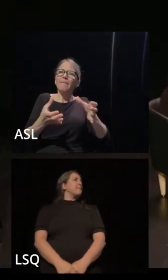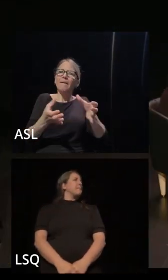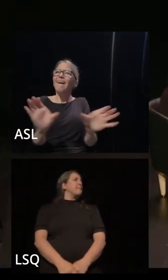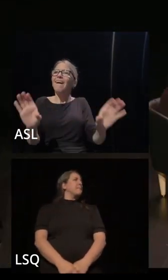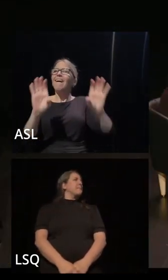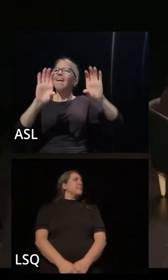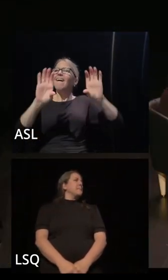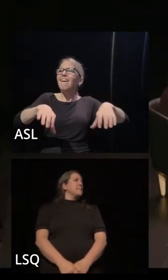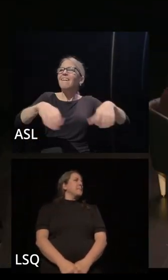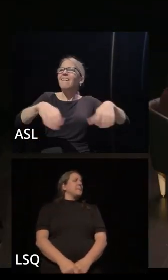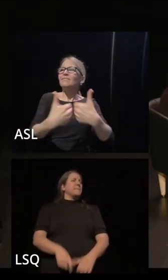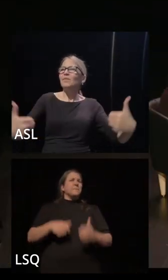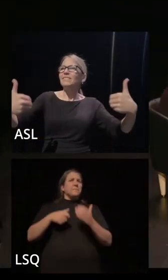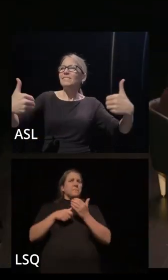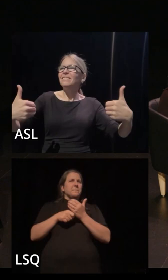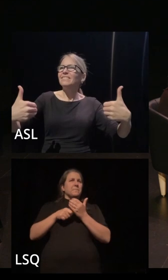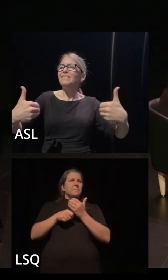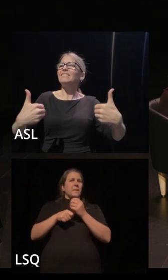Voilà.